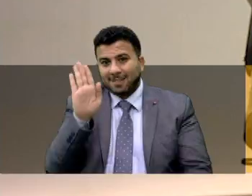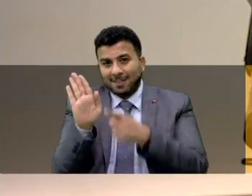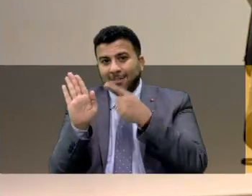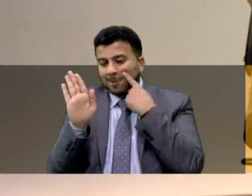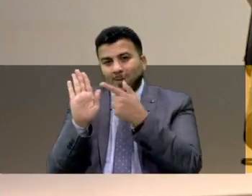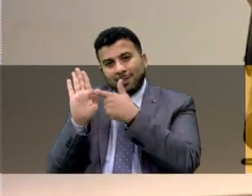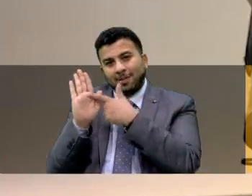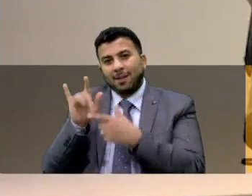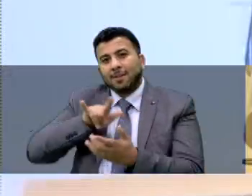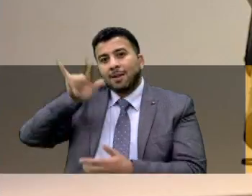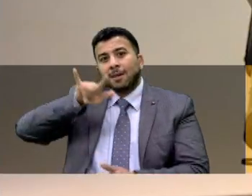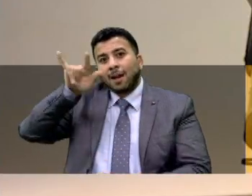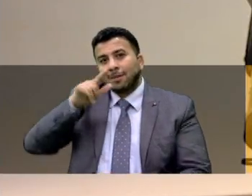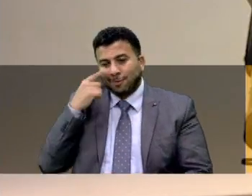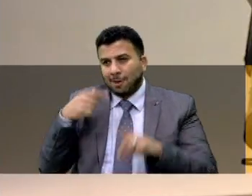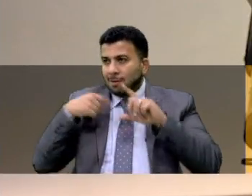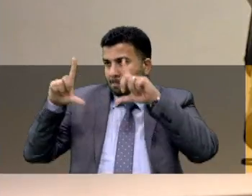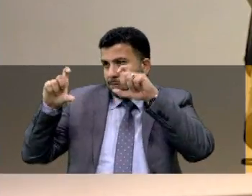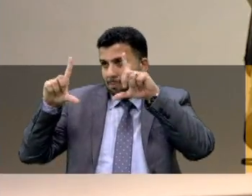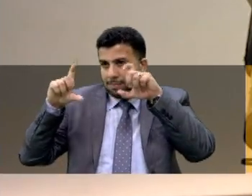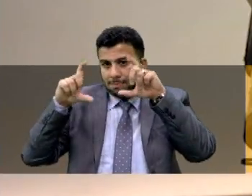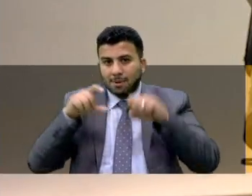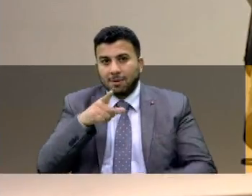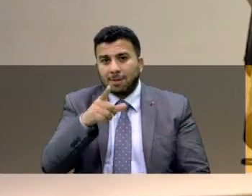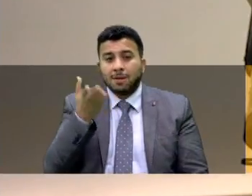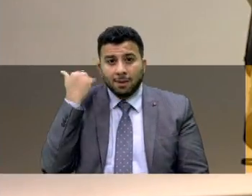عدد طائرات كده